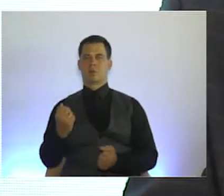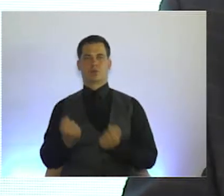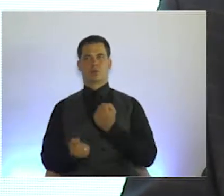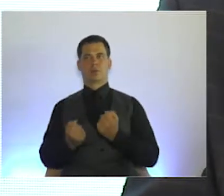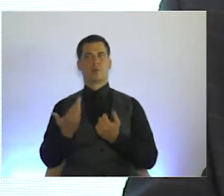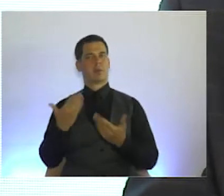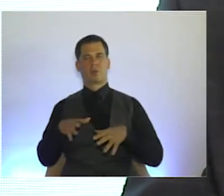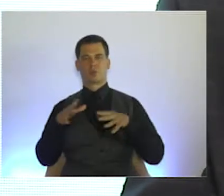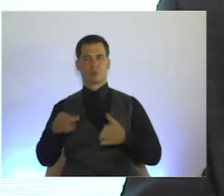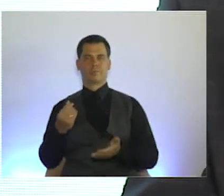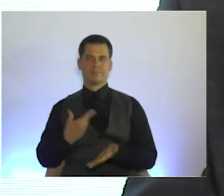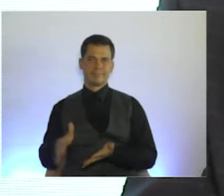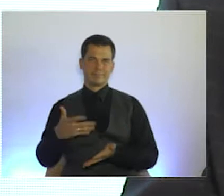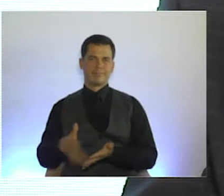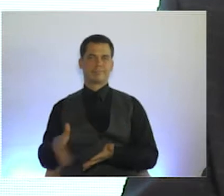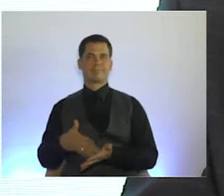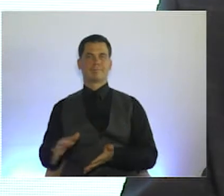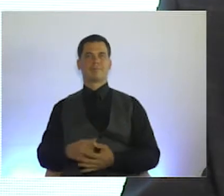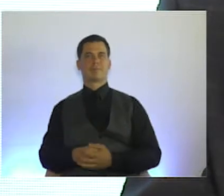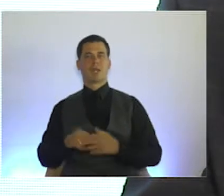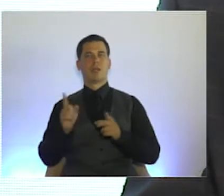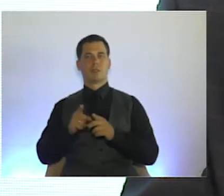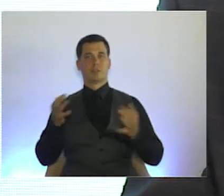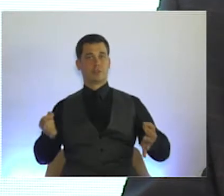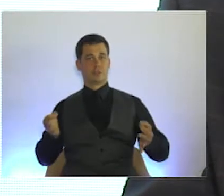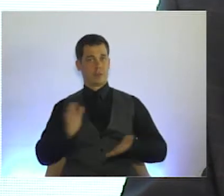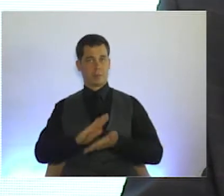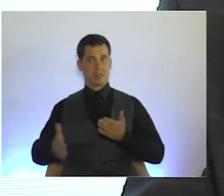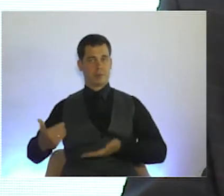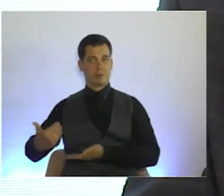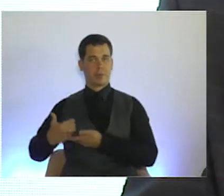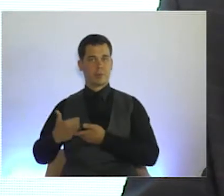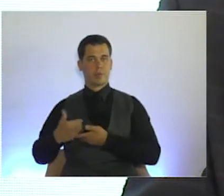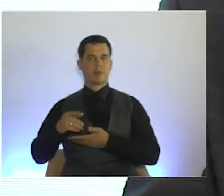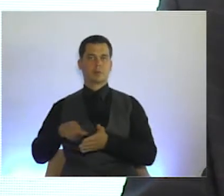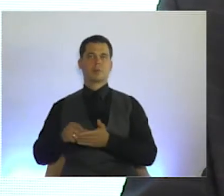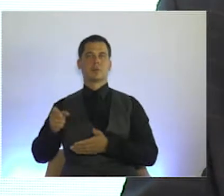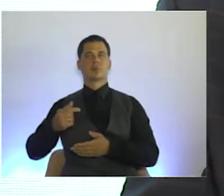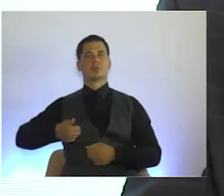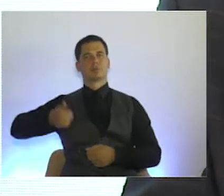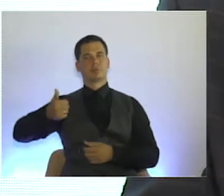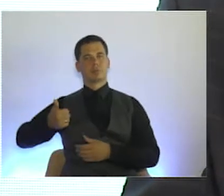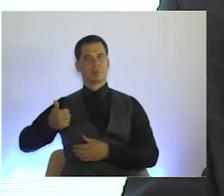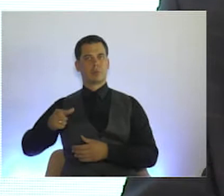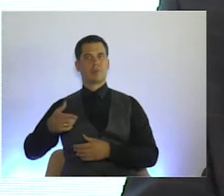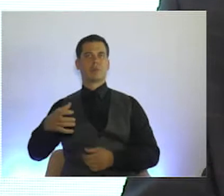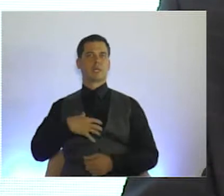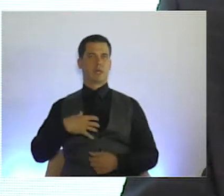bardzo kosztowne. I dzisiaj bez wsparcia na linii organ prowadzący, dyrektor